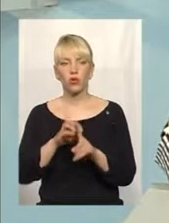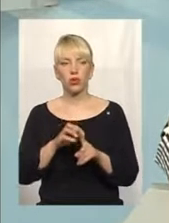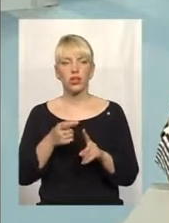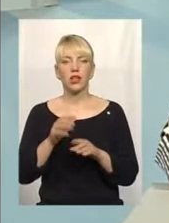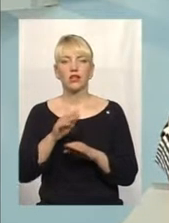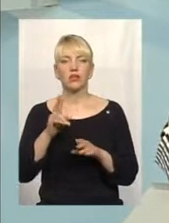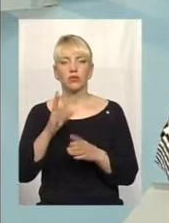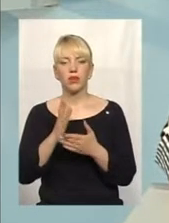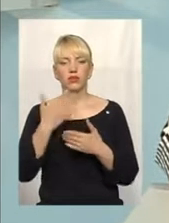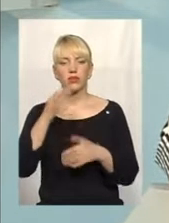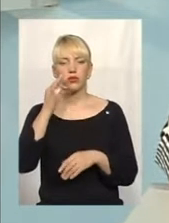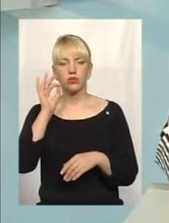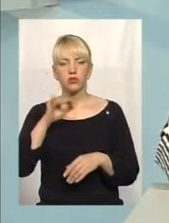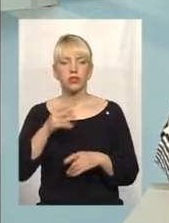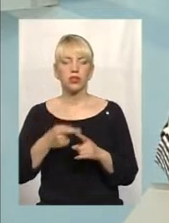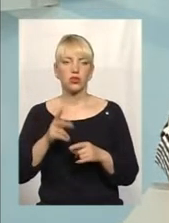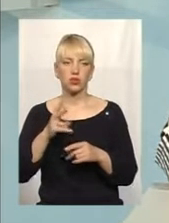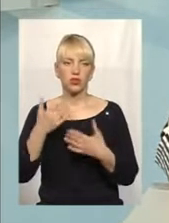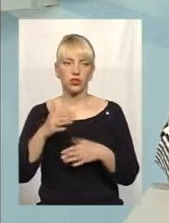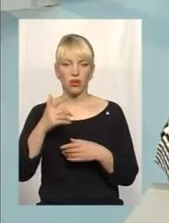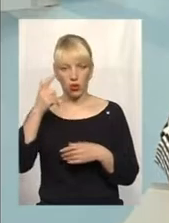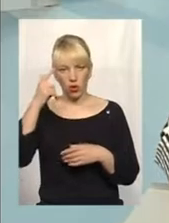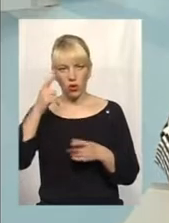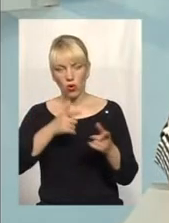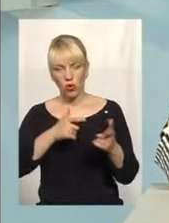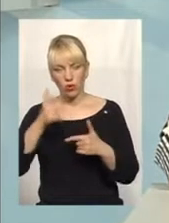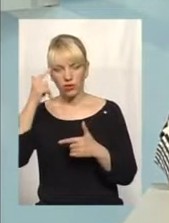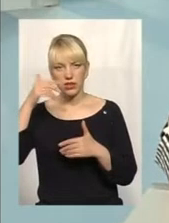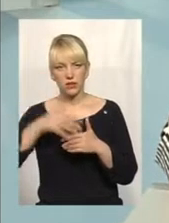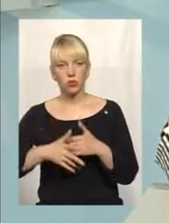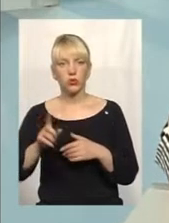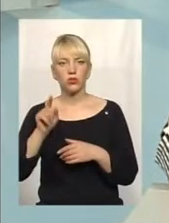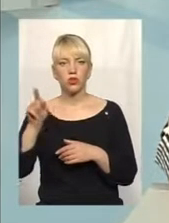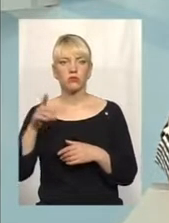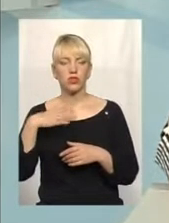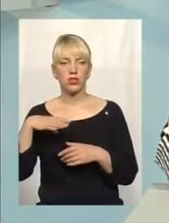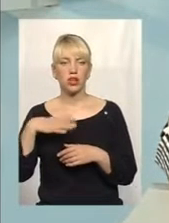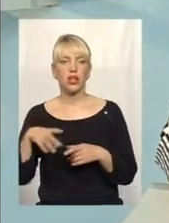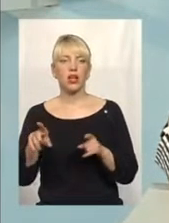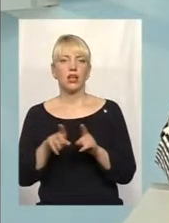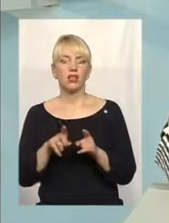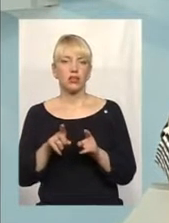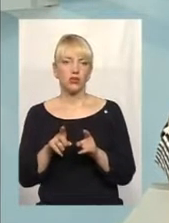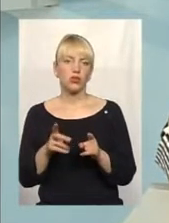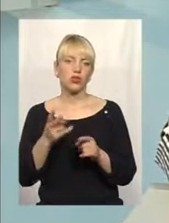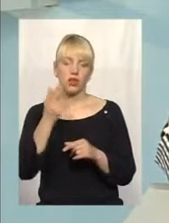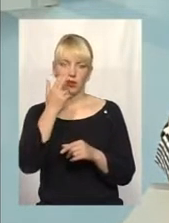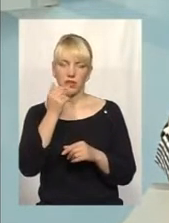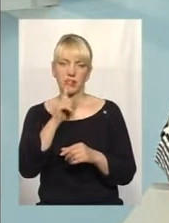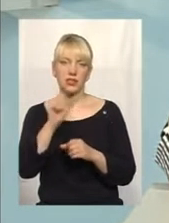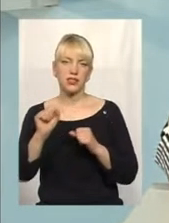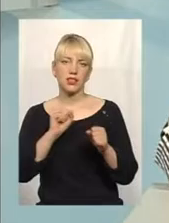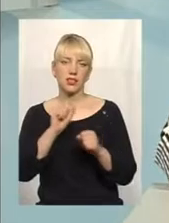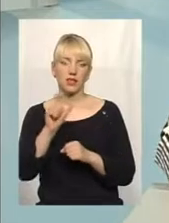брали дітей, тобто, що вона вже готова, свідома, що її там чекає. Ну і, звичайно, адаптація з керівником, хто